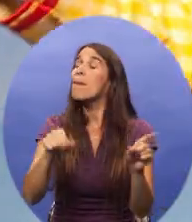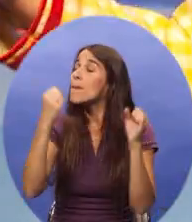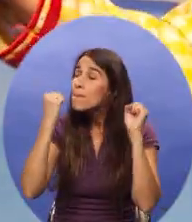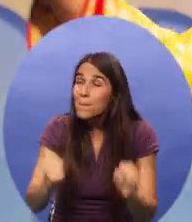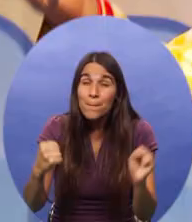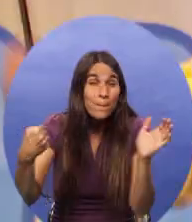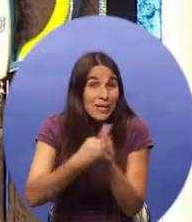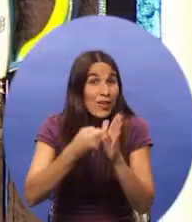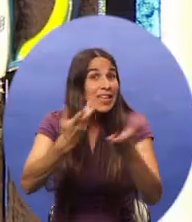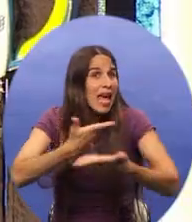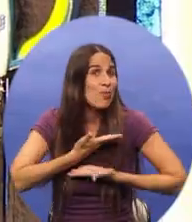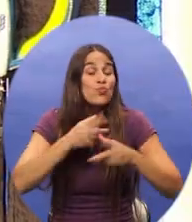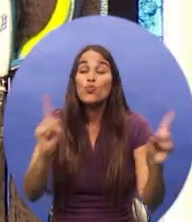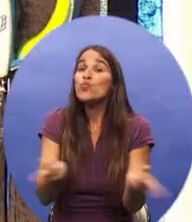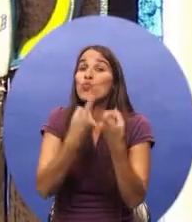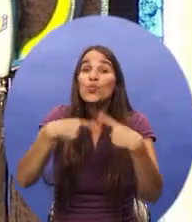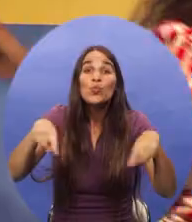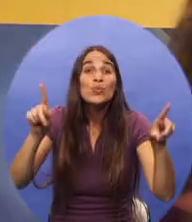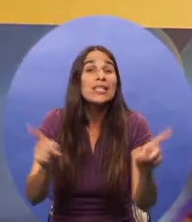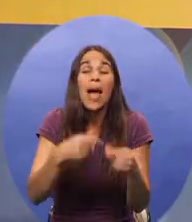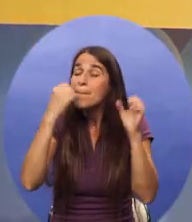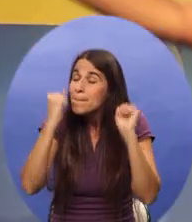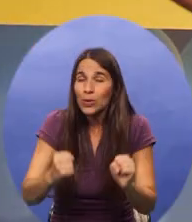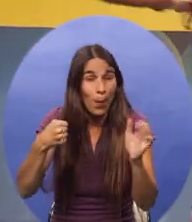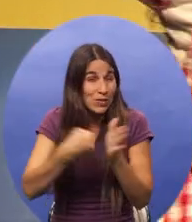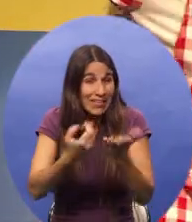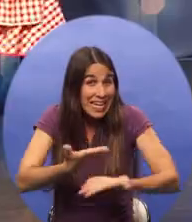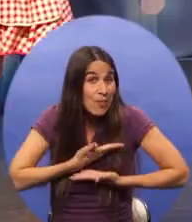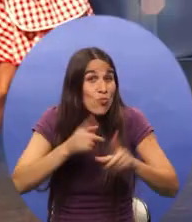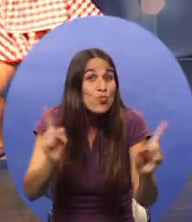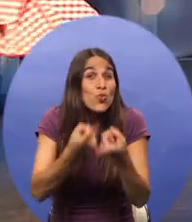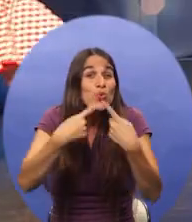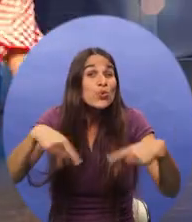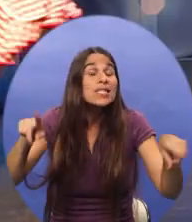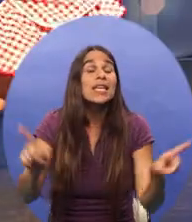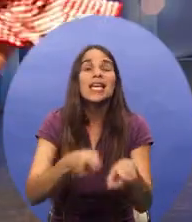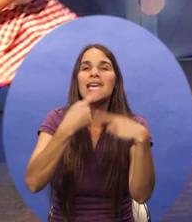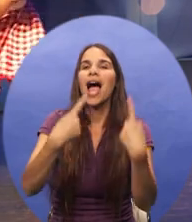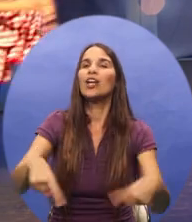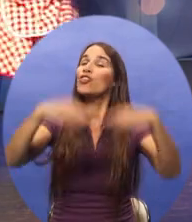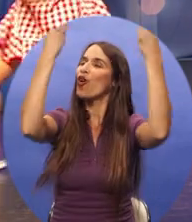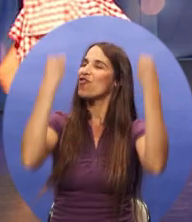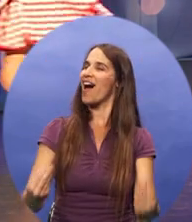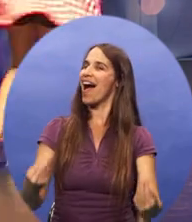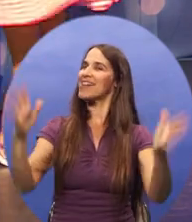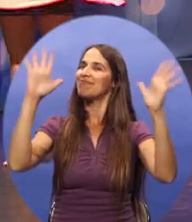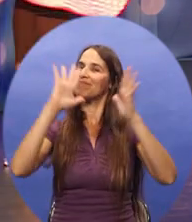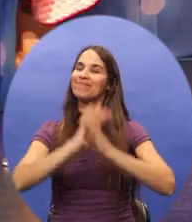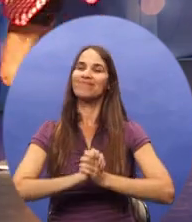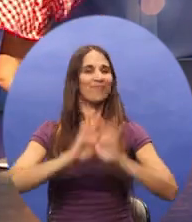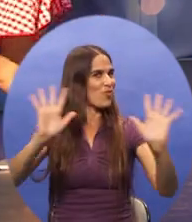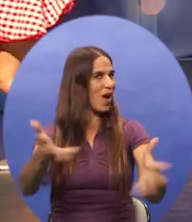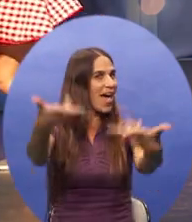מתכון למוזיקה, מתכון למוזיקה, מתכון למוזיקה, מתכון למוזיקה